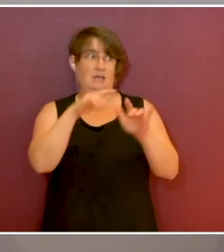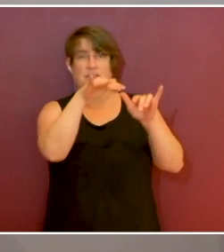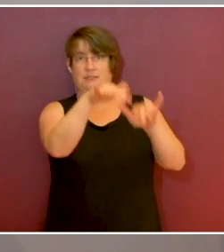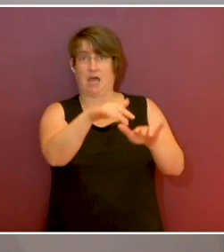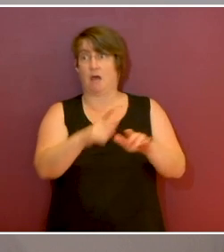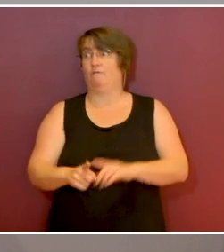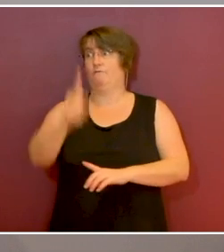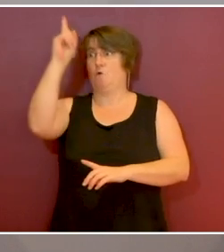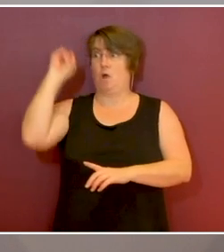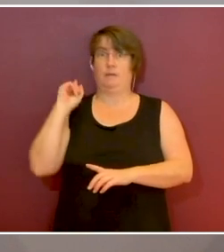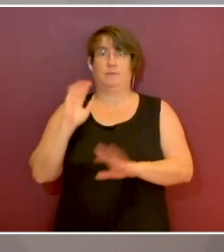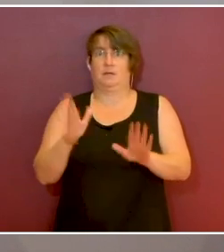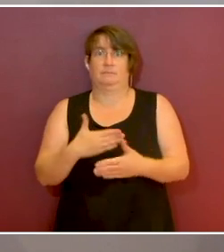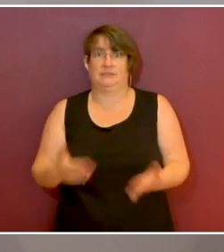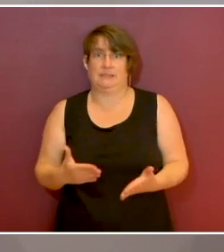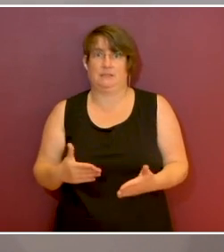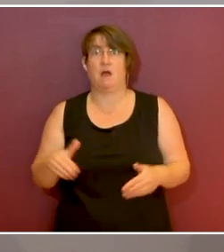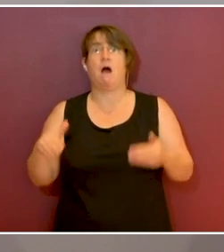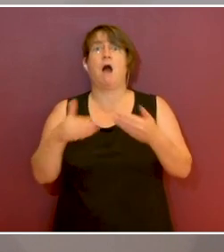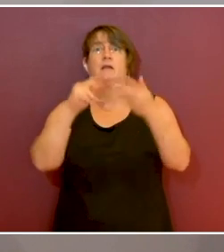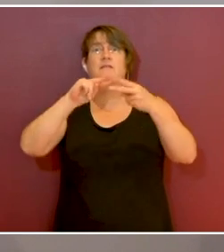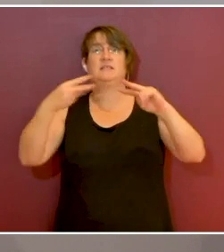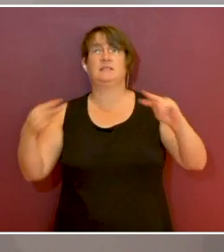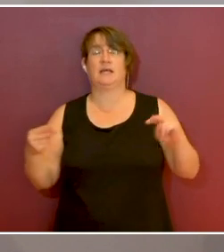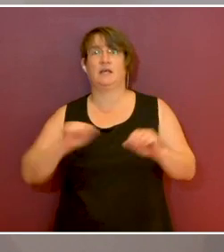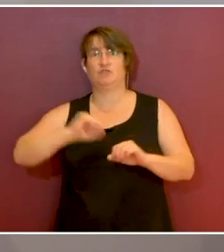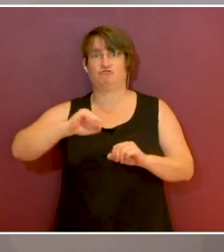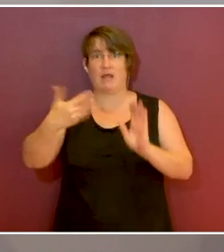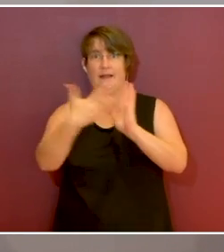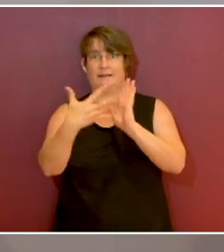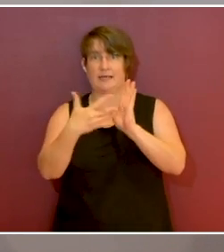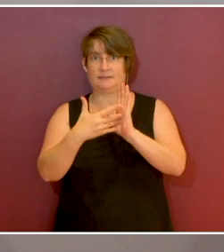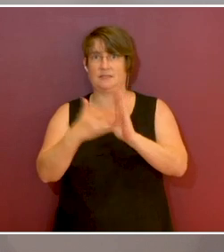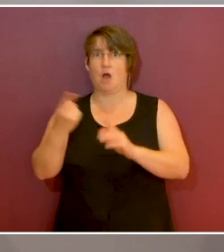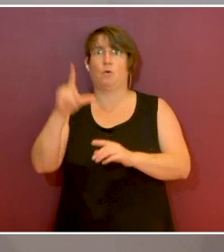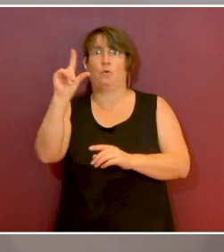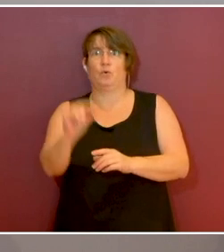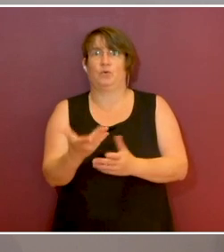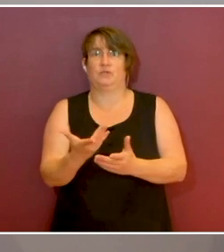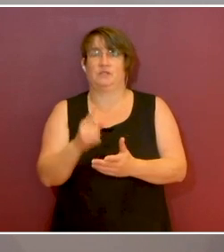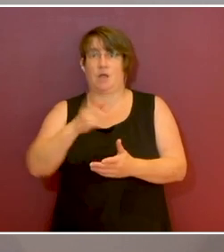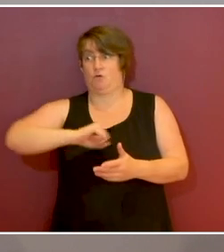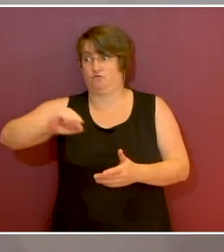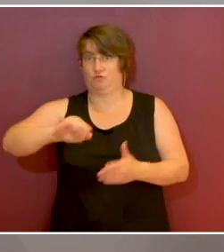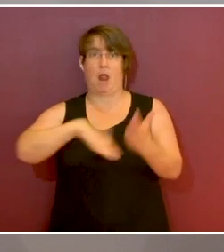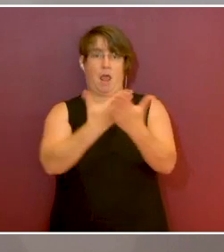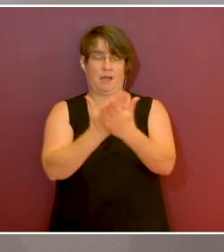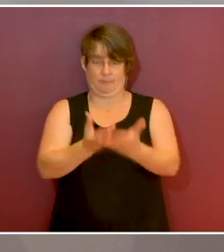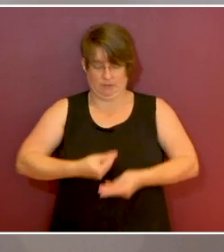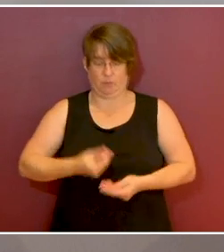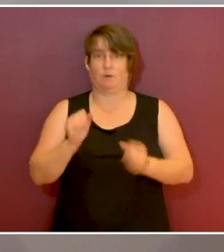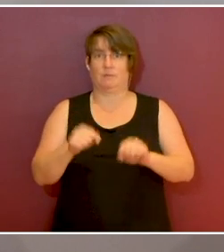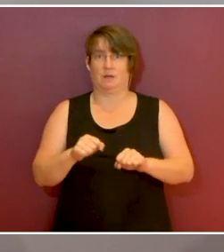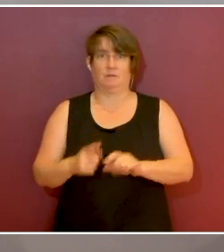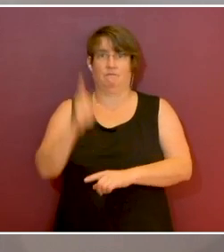Also die Antigen-Schnelltests, die ja relativ günstig und sehr schnell auch ein Ergebnis produzieren, hatten wir vor einem Jahr nicht, als wir